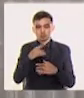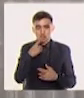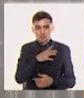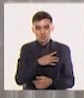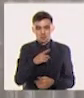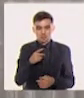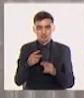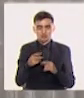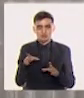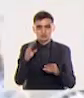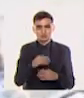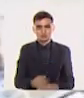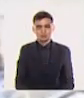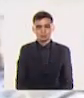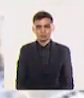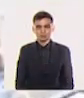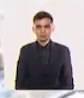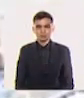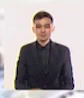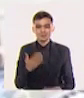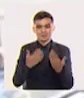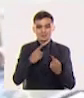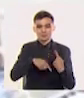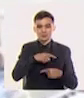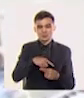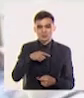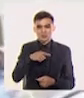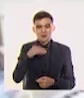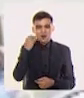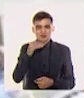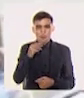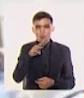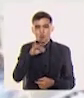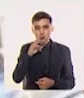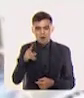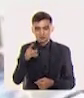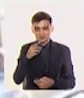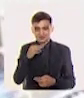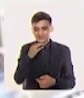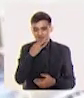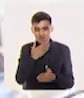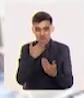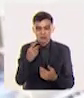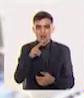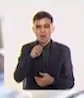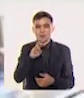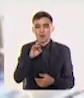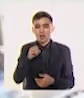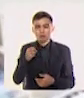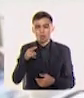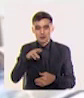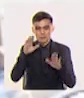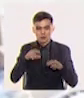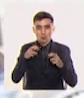шектелді. Егер жеке кәсіпкер Арыстанбекова Сәуле ұнның сапасына көңілі толмаса, лабораториядан